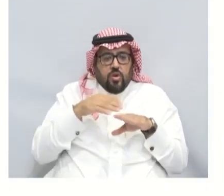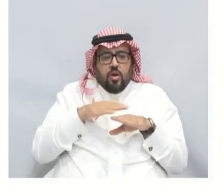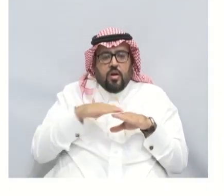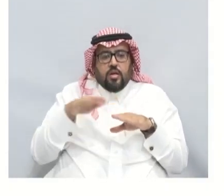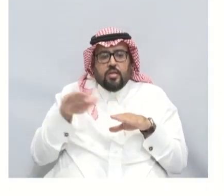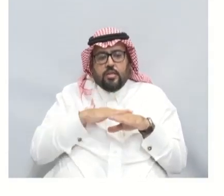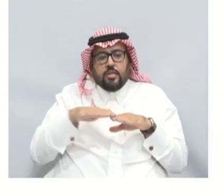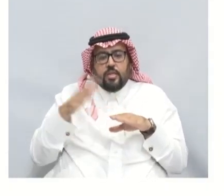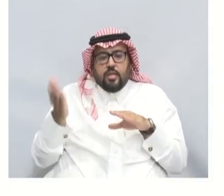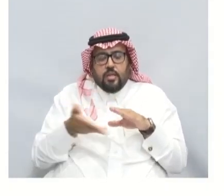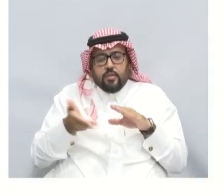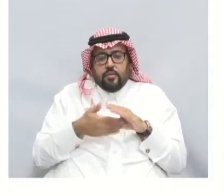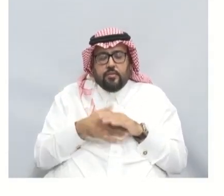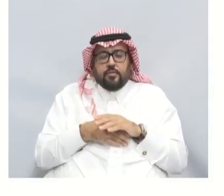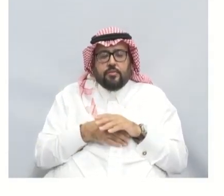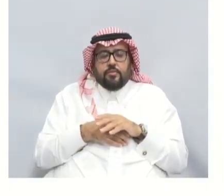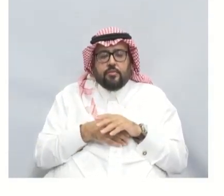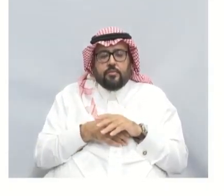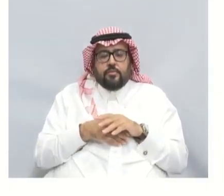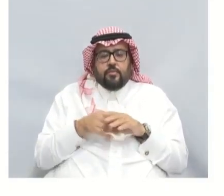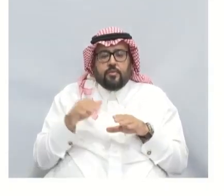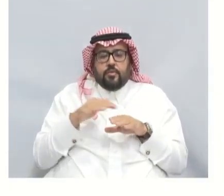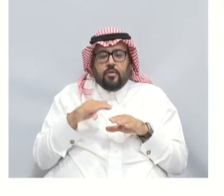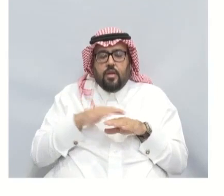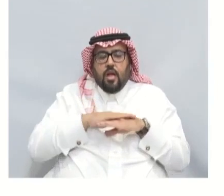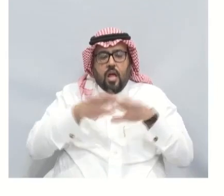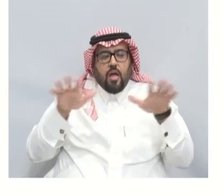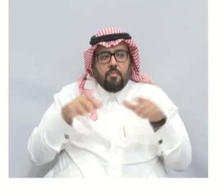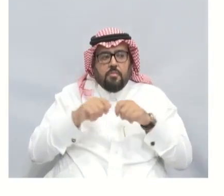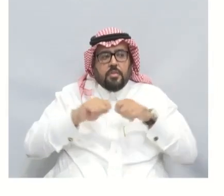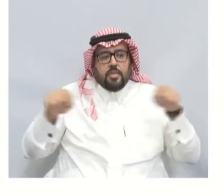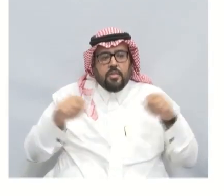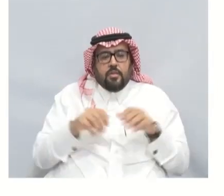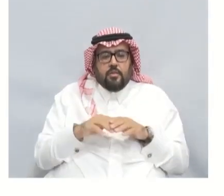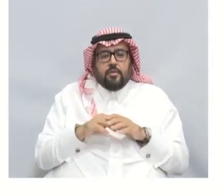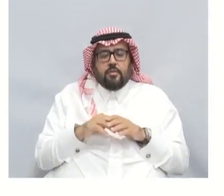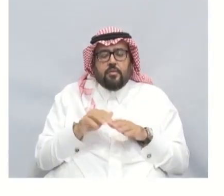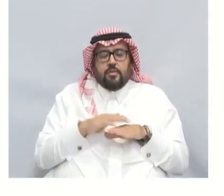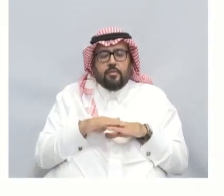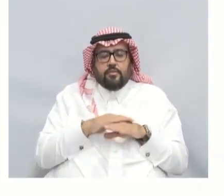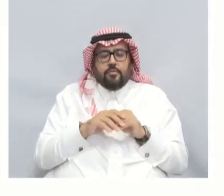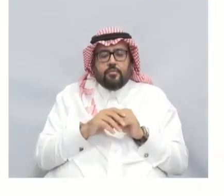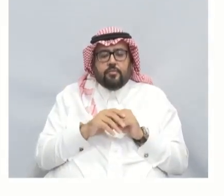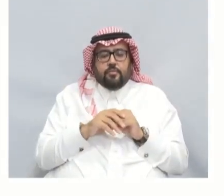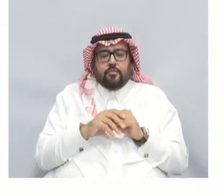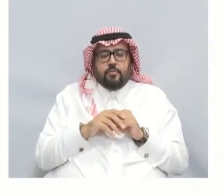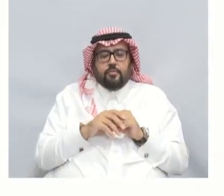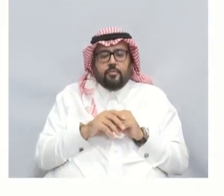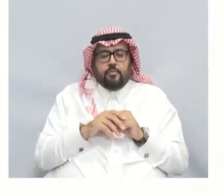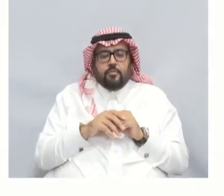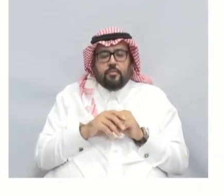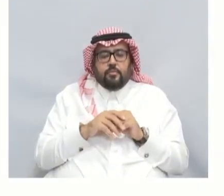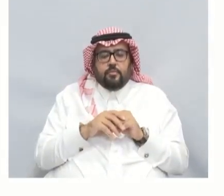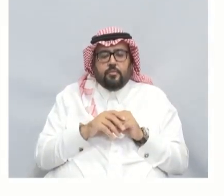هو ثوران ماذا؟ الشقوق، وهو الذي يغطي أكبر مساحة على ماذا؟ على سطح ماذا؟ الكرة